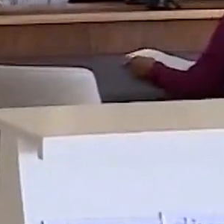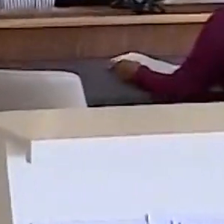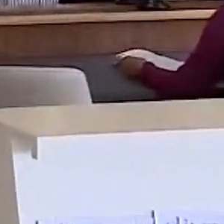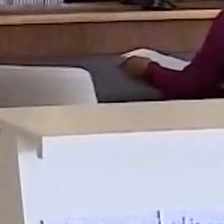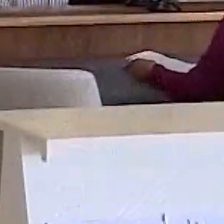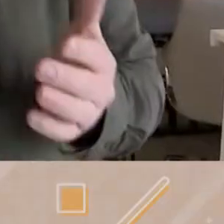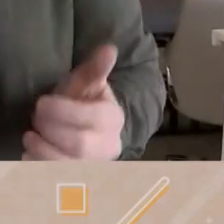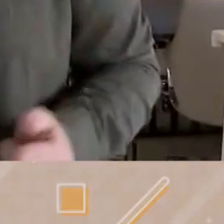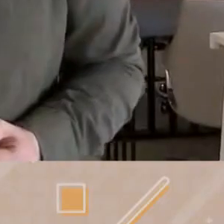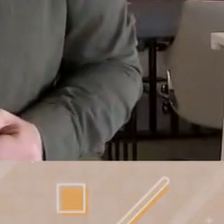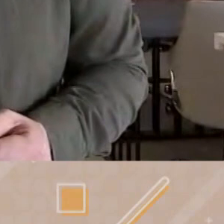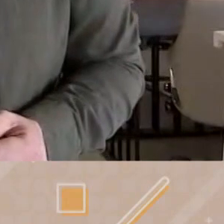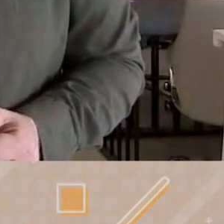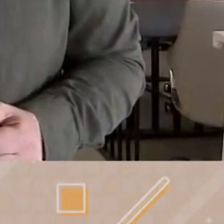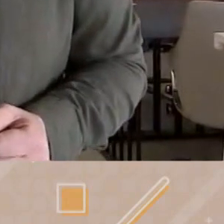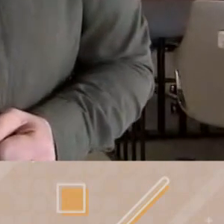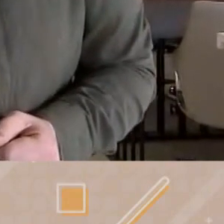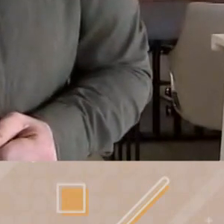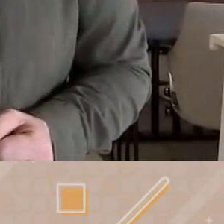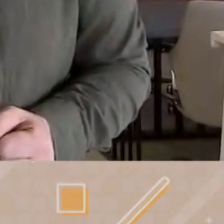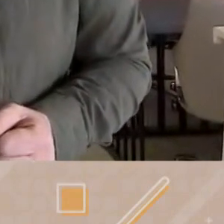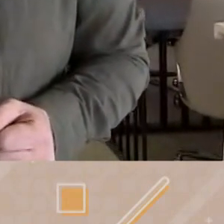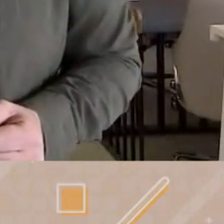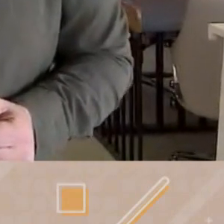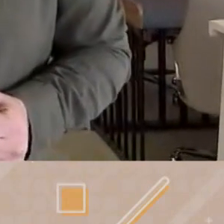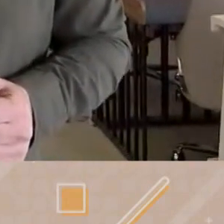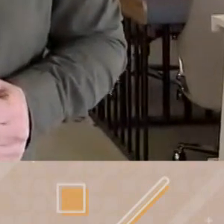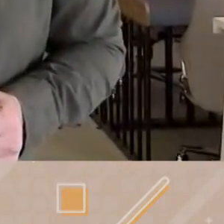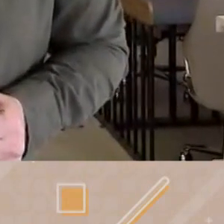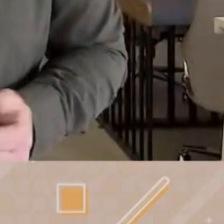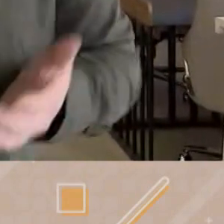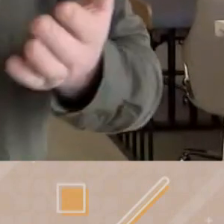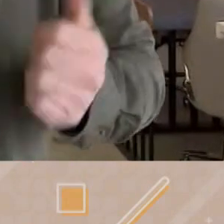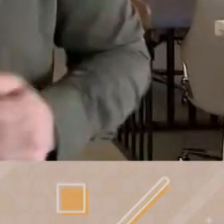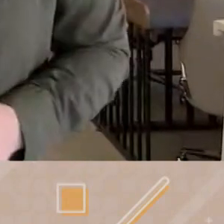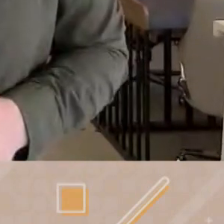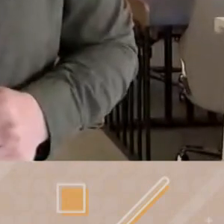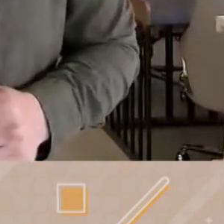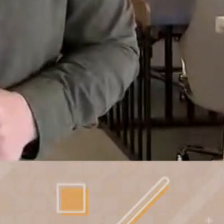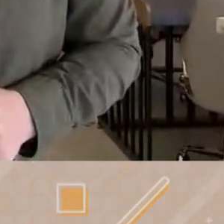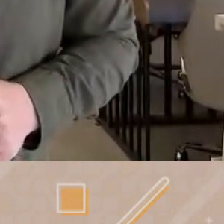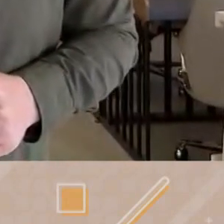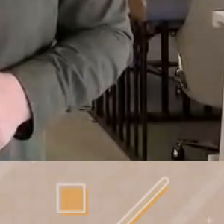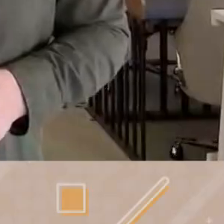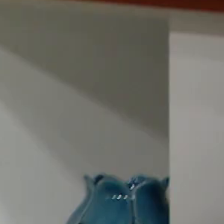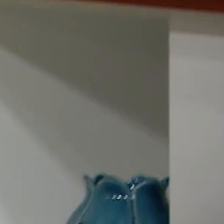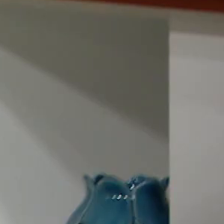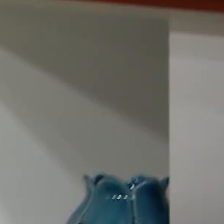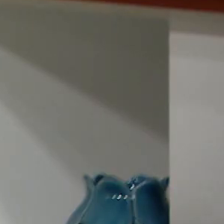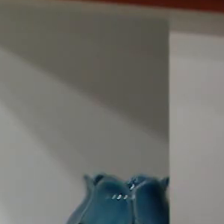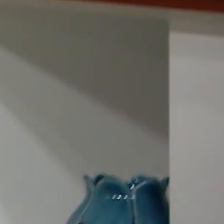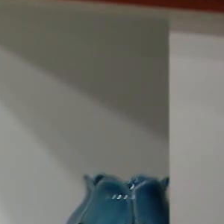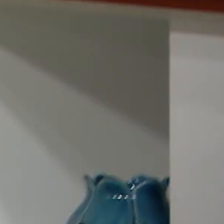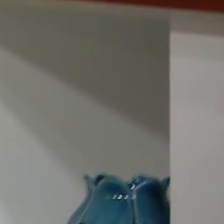diyorum. Buradan tekrar stüdyo konuğumuz Mustafa Hocam'a teşekkür ediyorum. Hilal Hanım, sözü size, stüdyoya bırakıyorum.